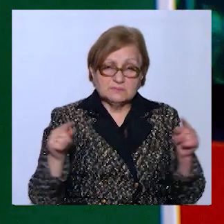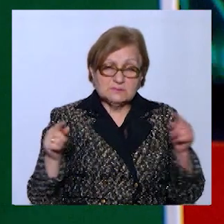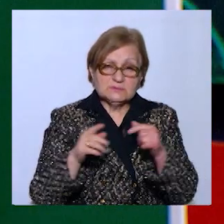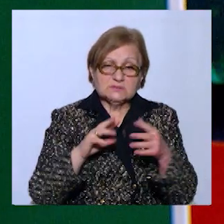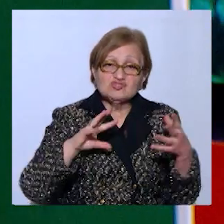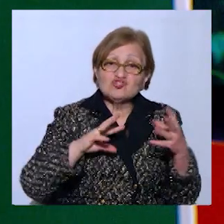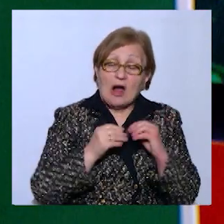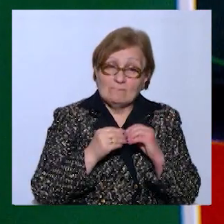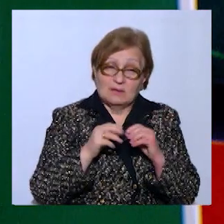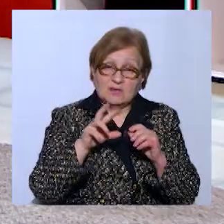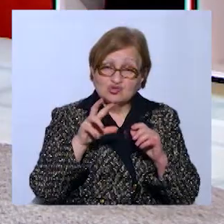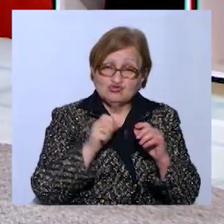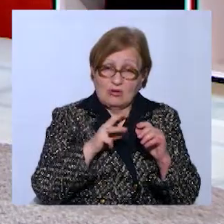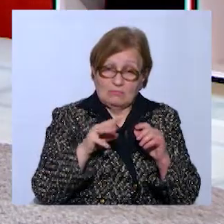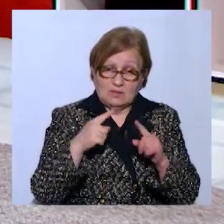არის